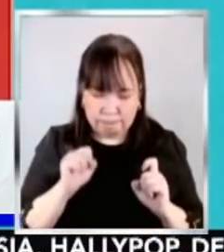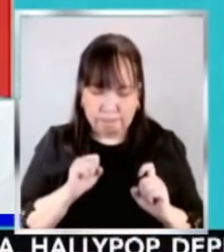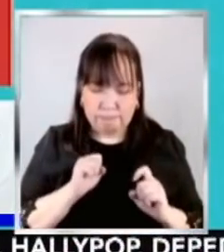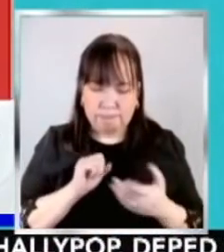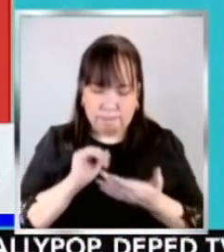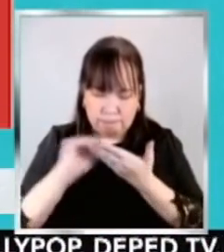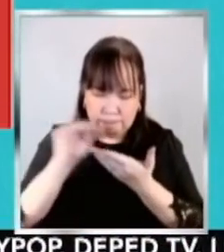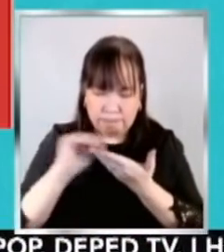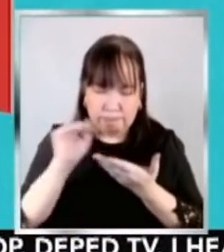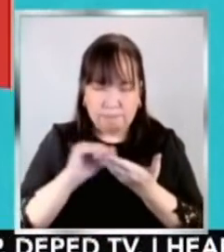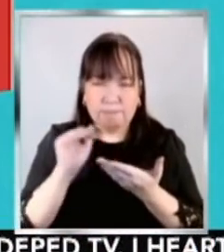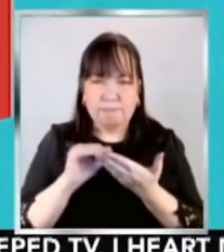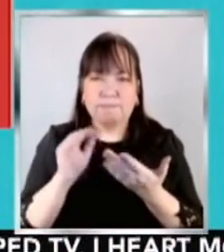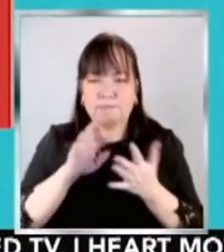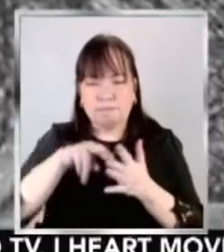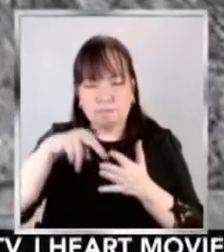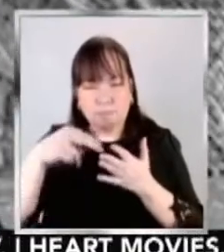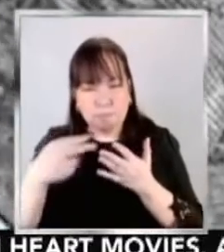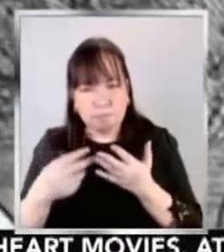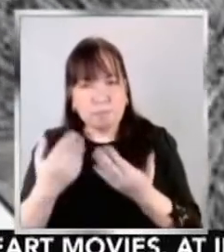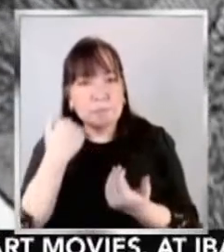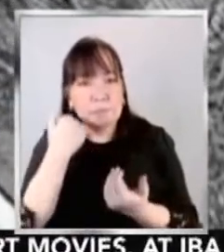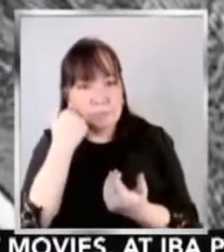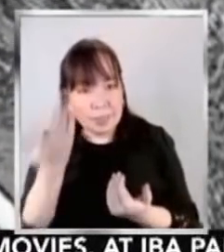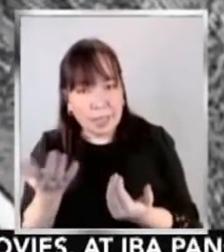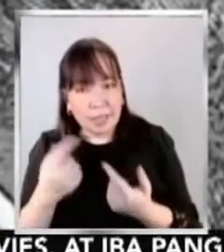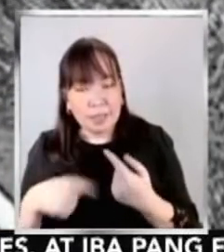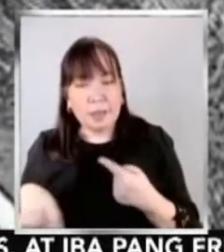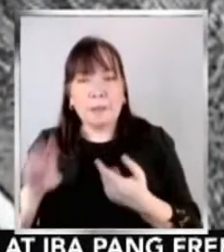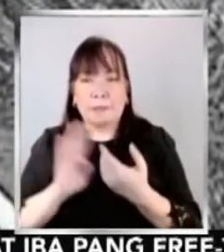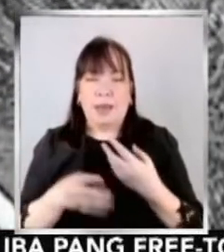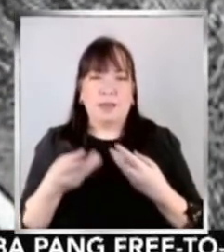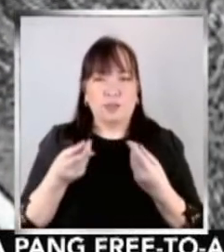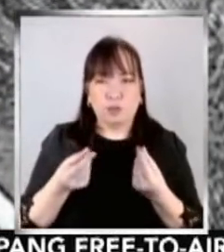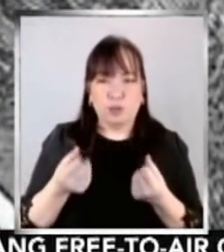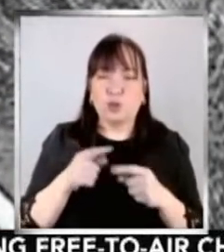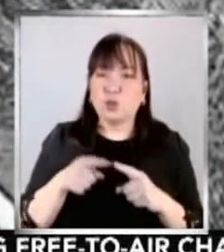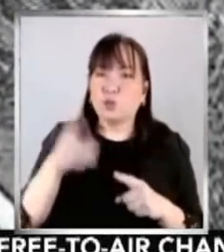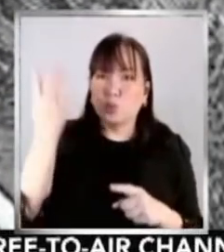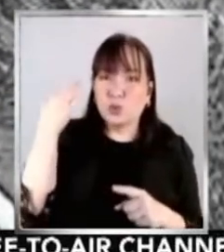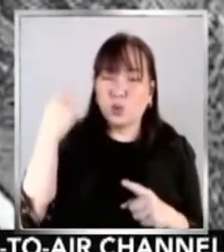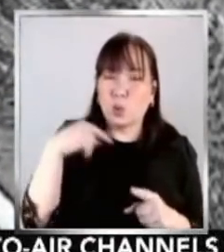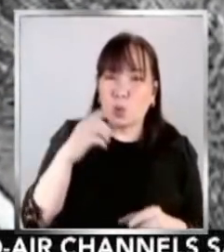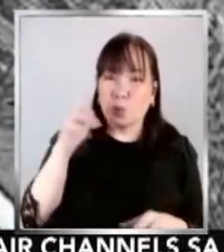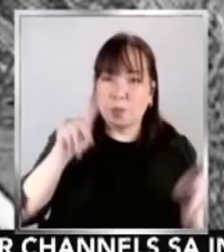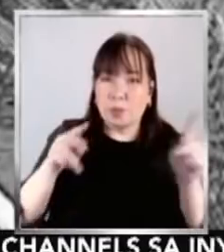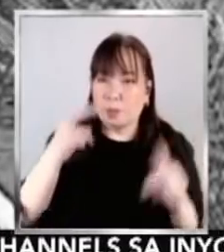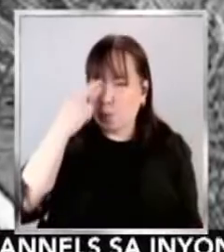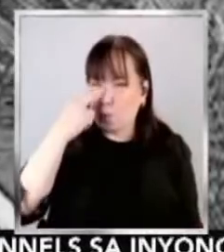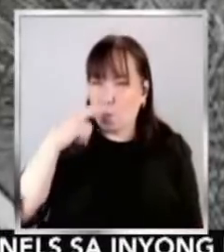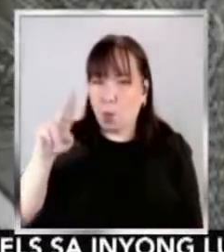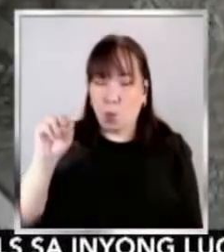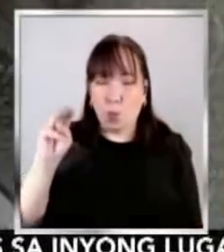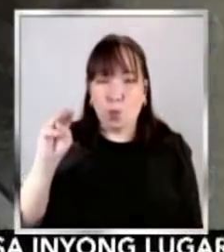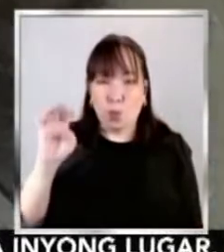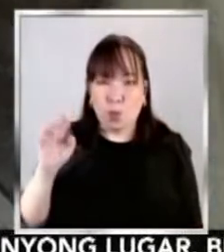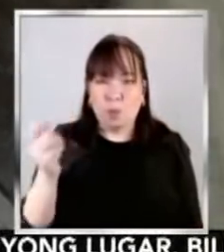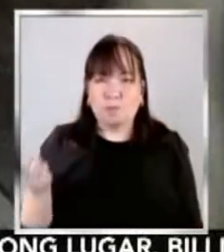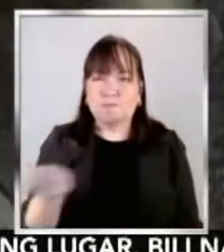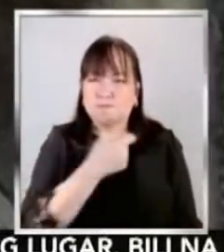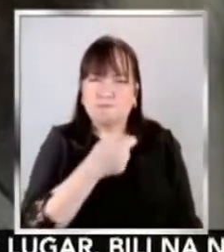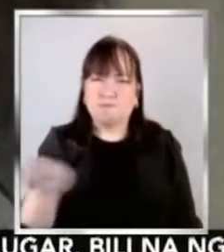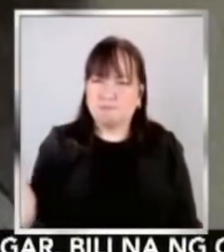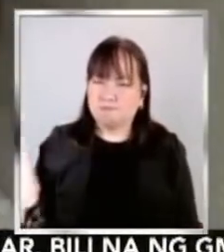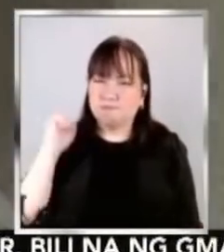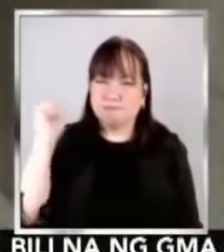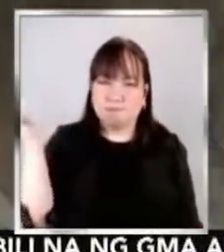niyo ba na may sinaunang gawain noon sa Roma kung saan ang mga makasalanan ay nagsisimulang magpenitensya sa publiko sa pagsisimula ng Kwaresma? Dito